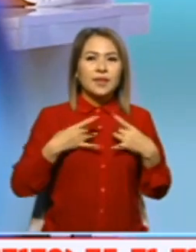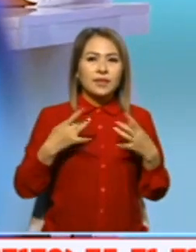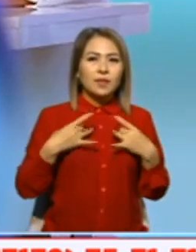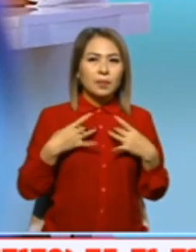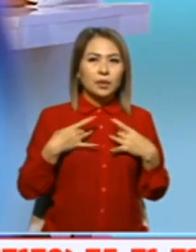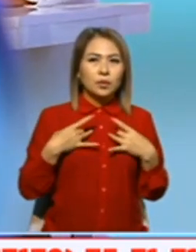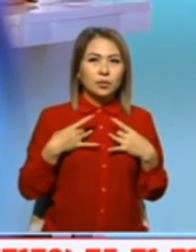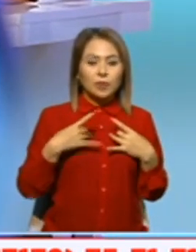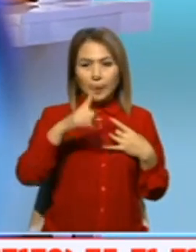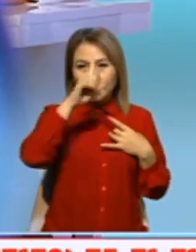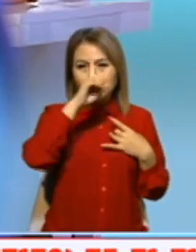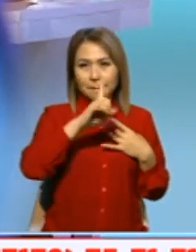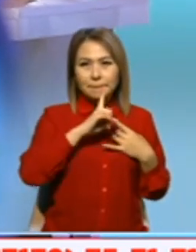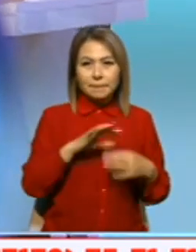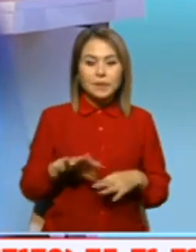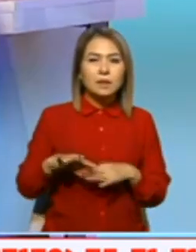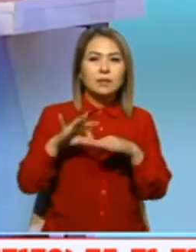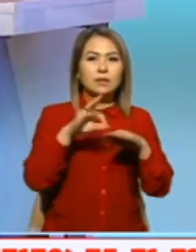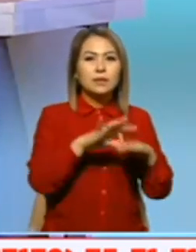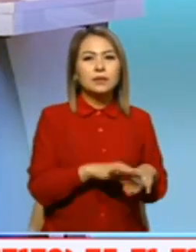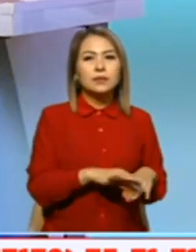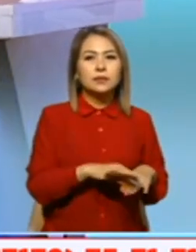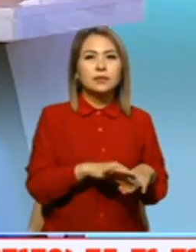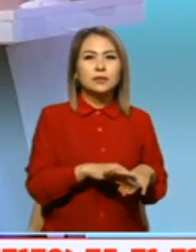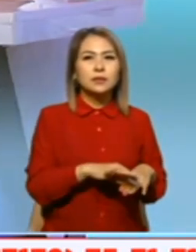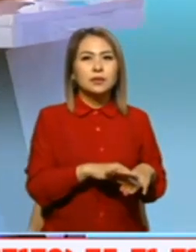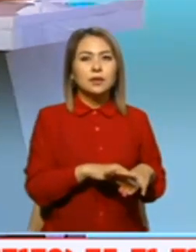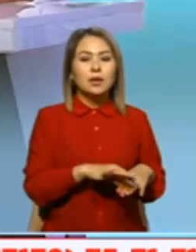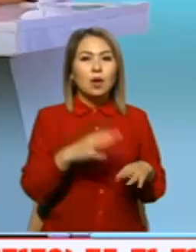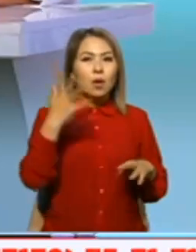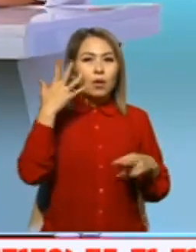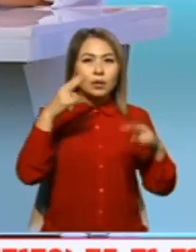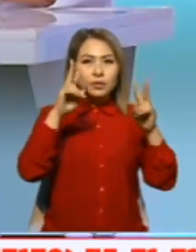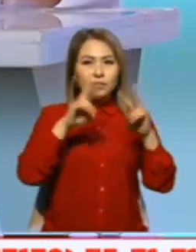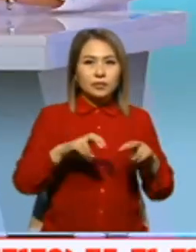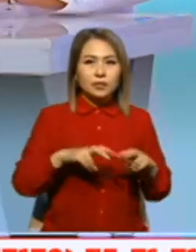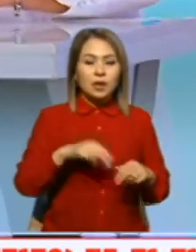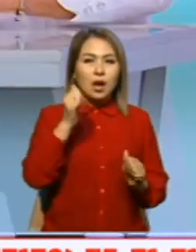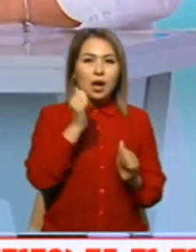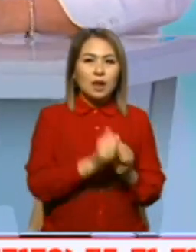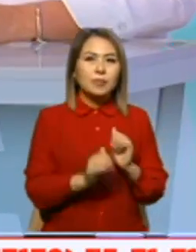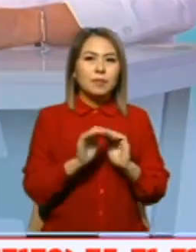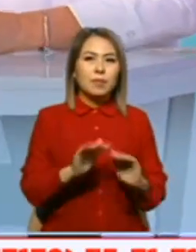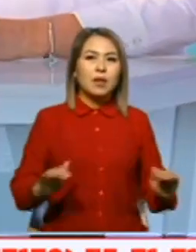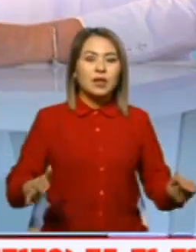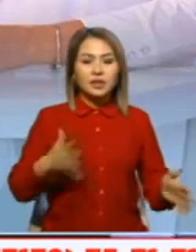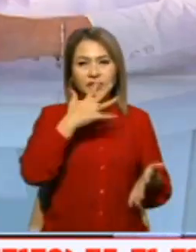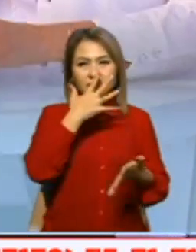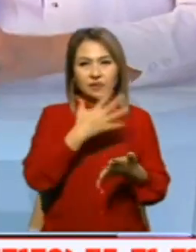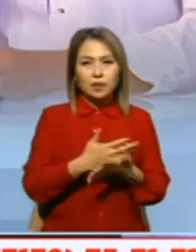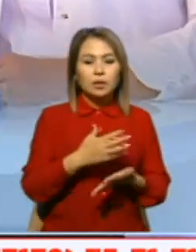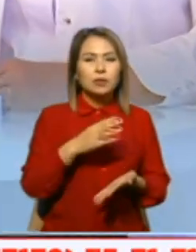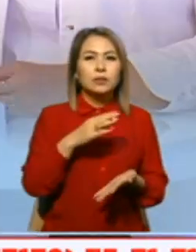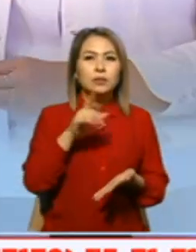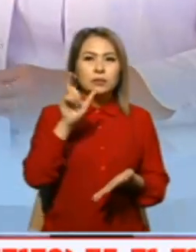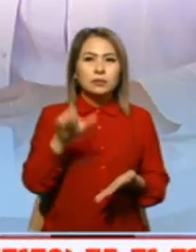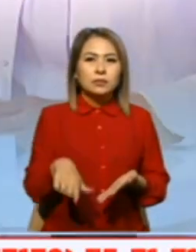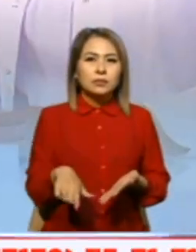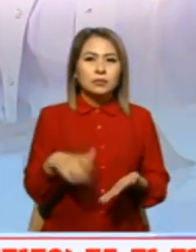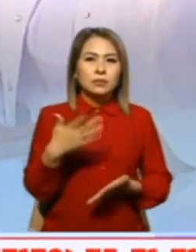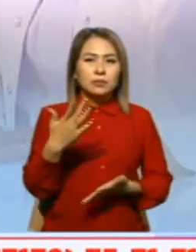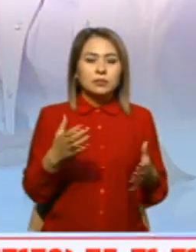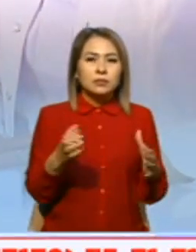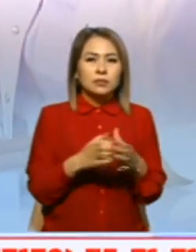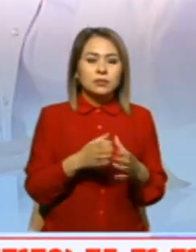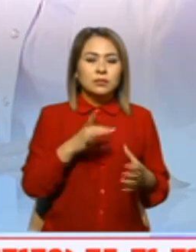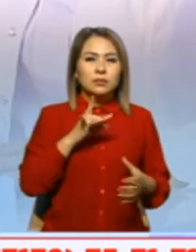например, бір айлығында алып келеді баланы. Бір айлығында біз баланы көрген уақытта, біз әр балаға өзіміз оценка береміз. Мына бала егер де группа